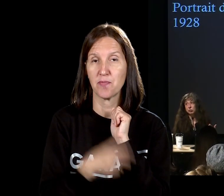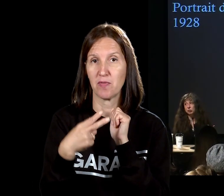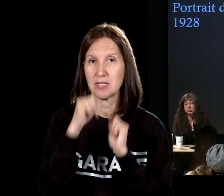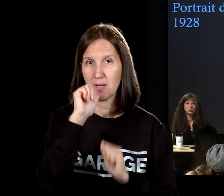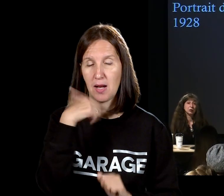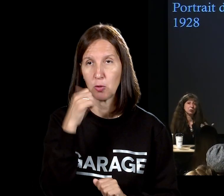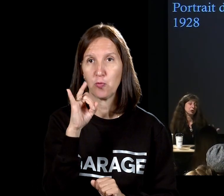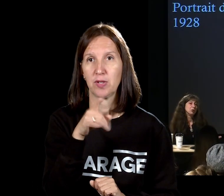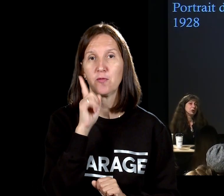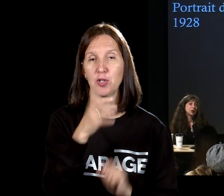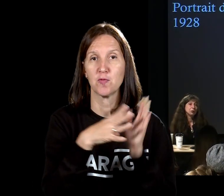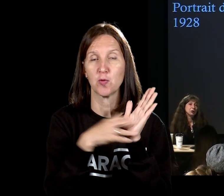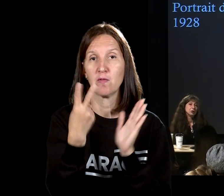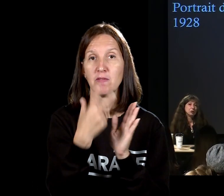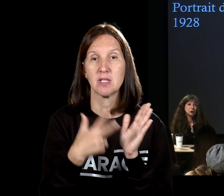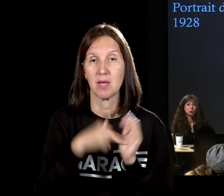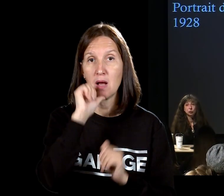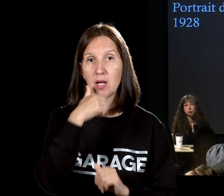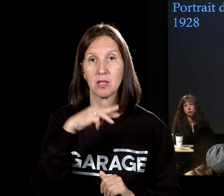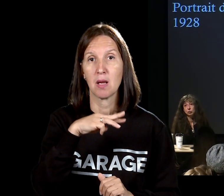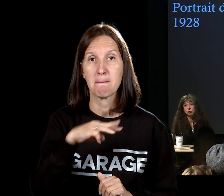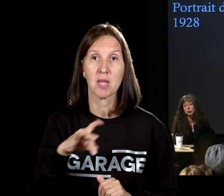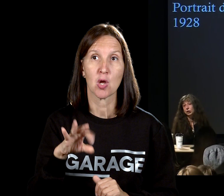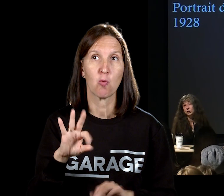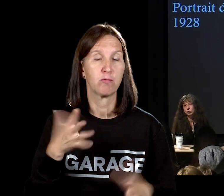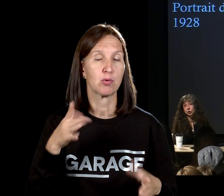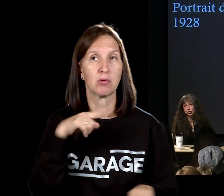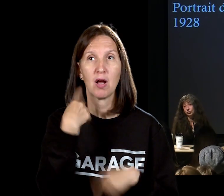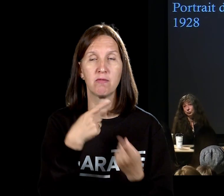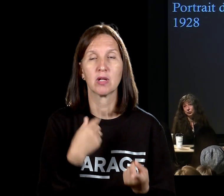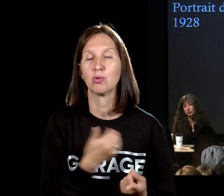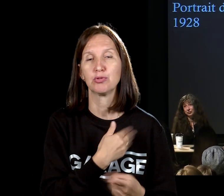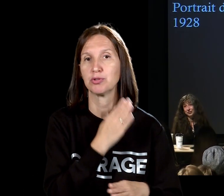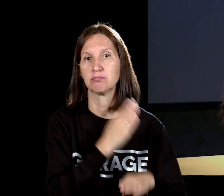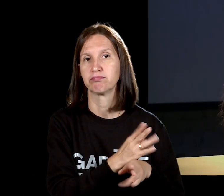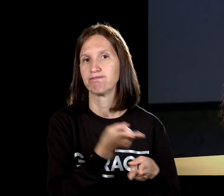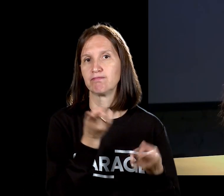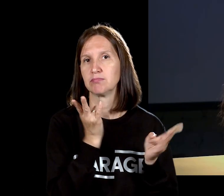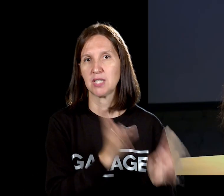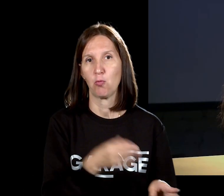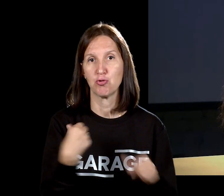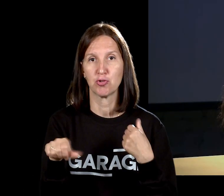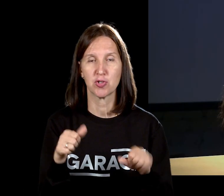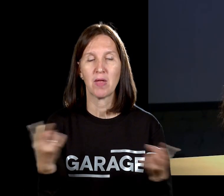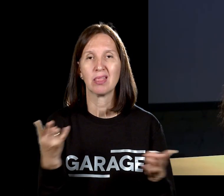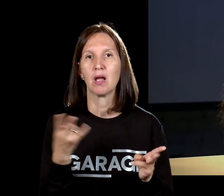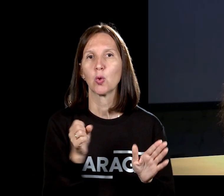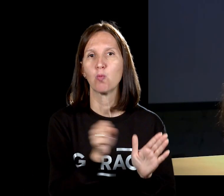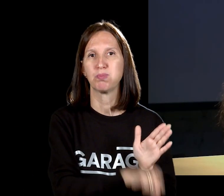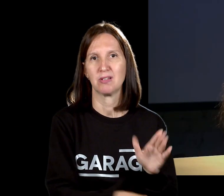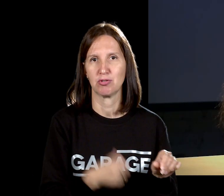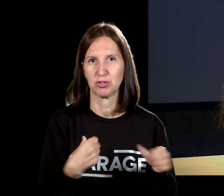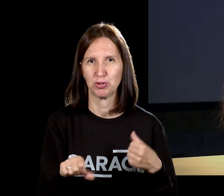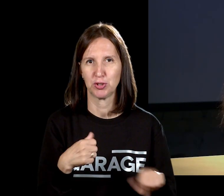и как бы Миро внезапно говорит, что он бы хотел закончить с живописью. Что надо убить живопись, что